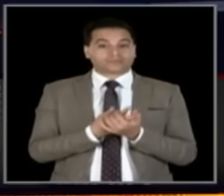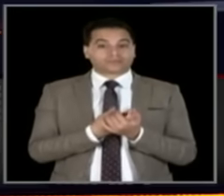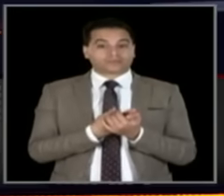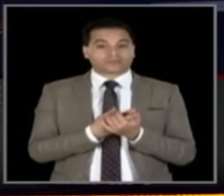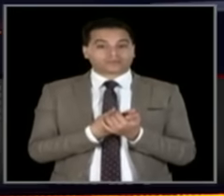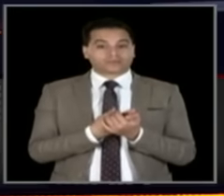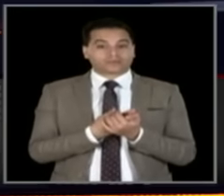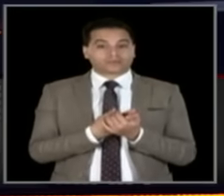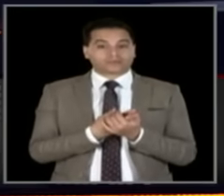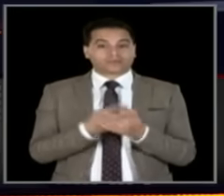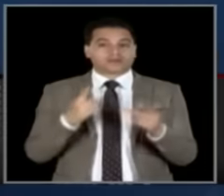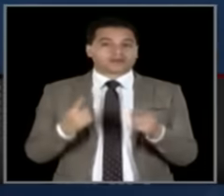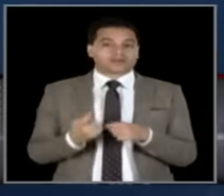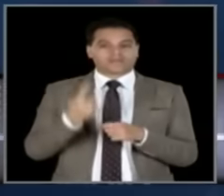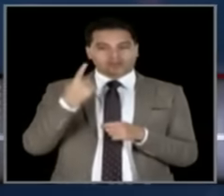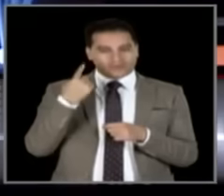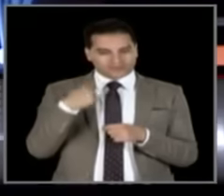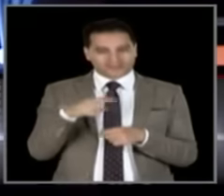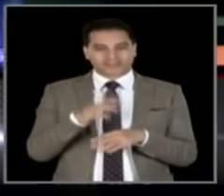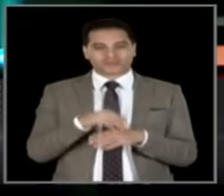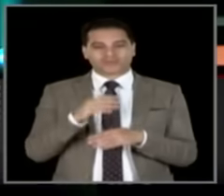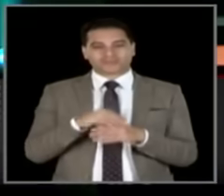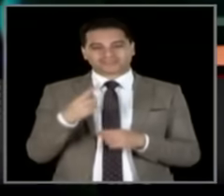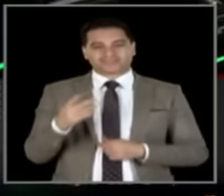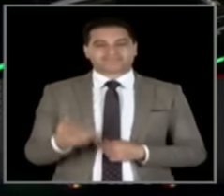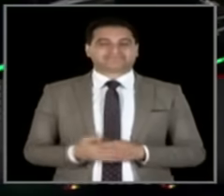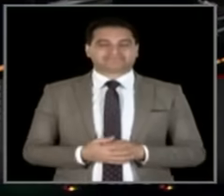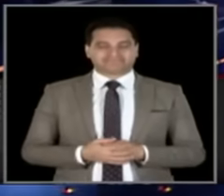سويسرا؟ الهدف الأول.